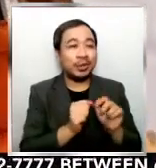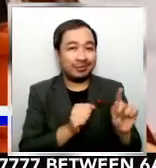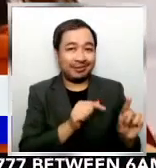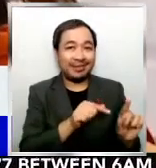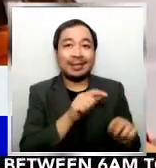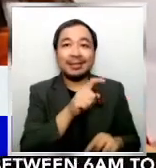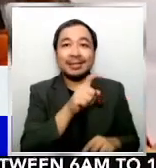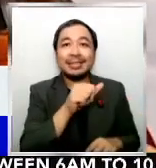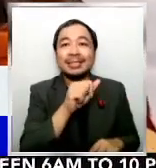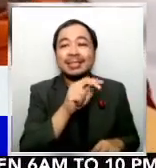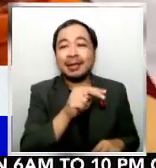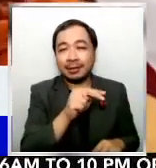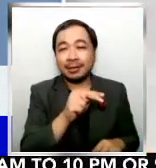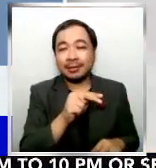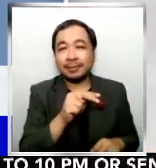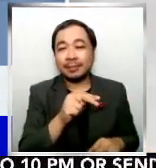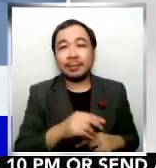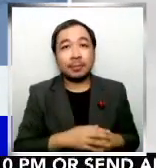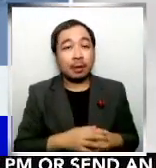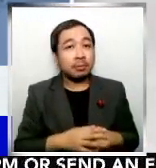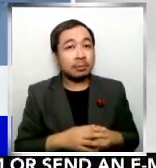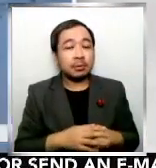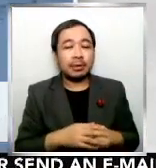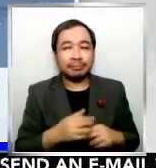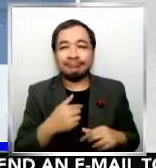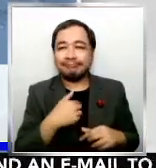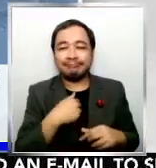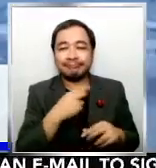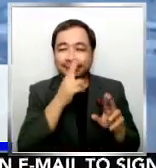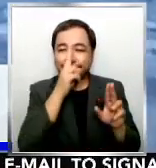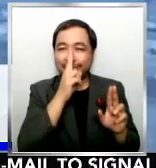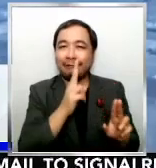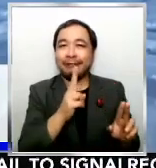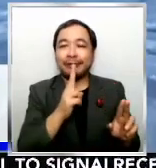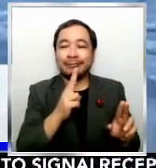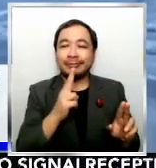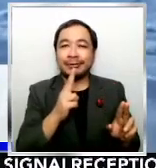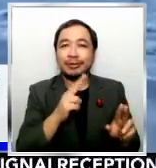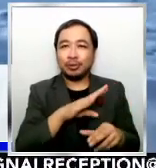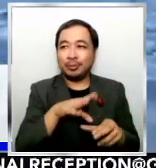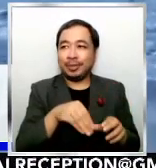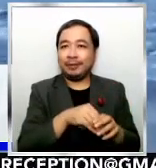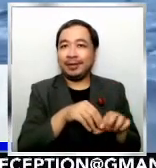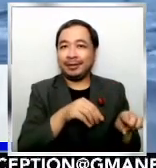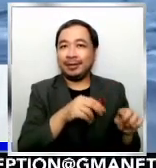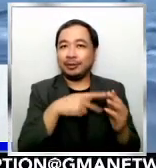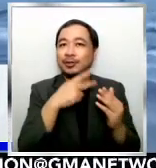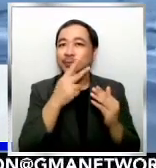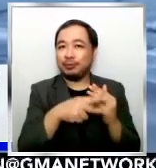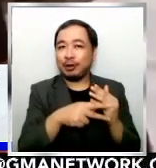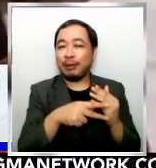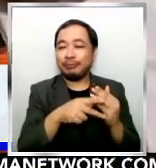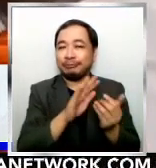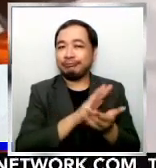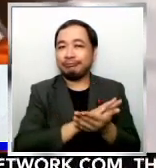And very, very honored ako to be part of the show na he's doing. Of